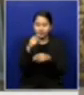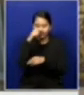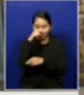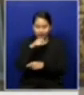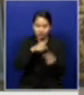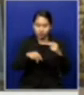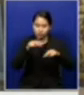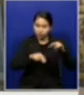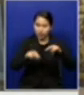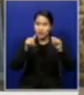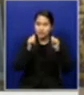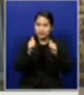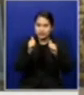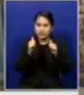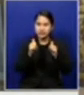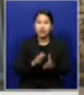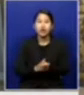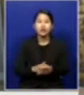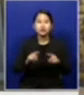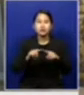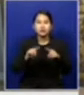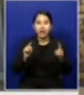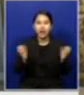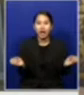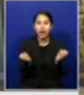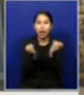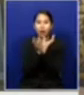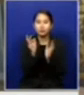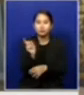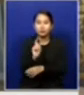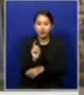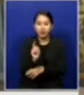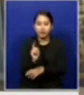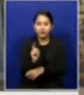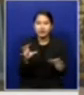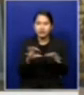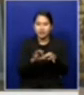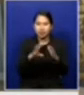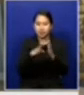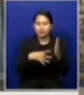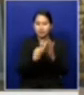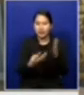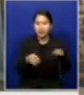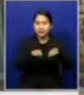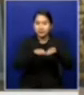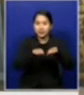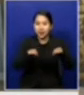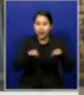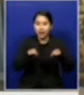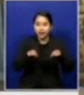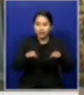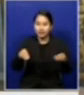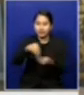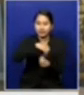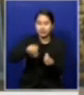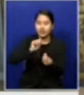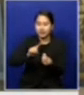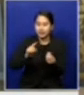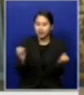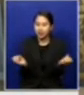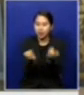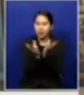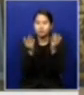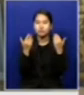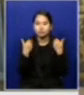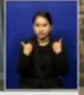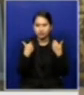ได้ดีแต่มีความเสียหายในเรื่องของมาตรการทางเศรษฐกิจทำให้เกิดความเสียหายเป็นอย่างมาก